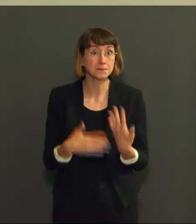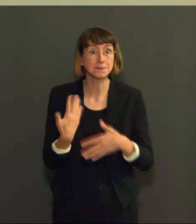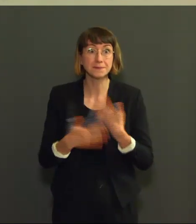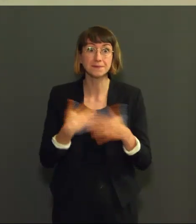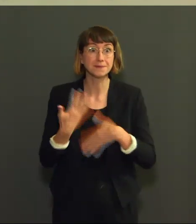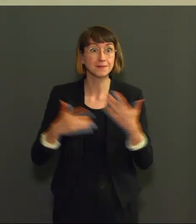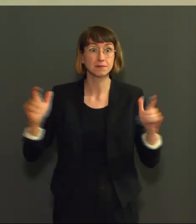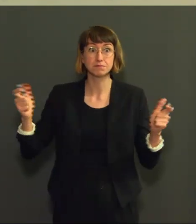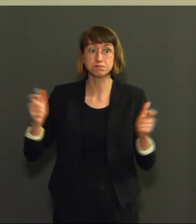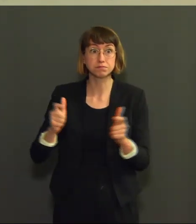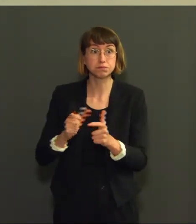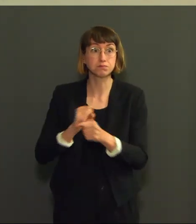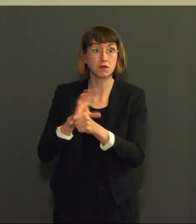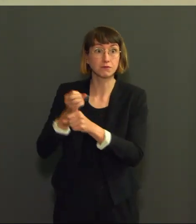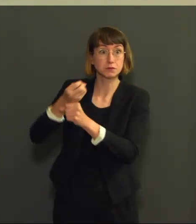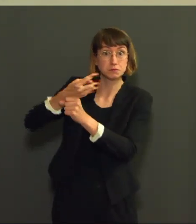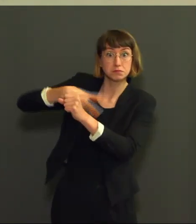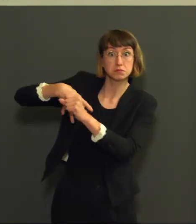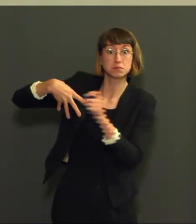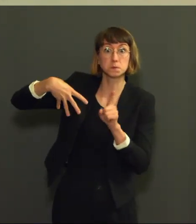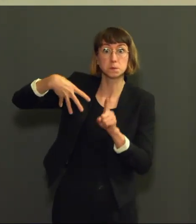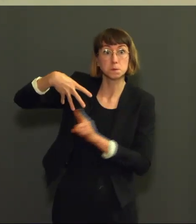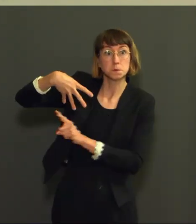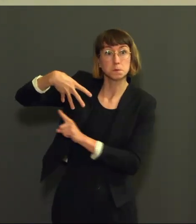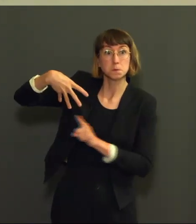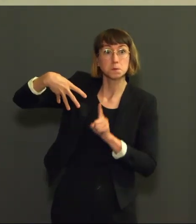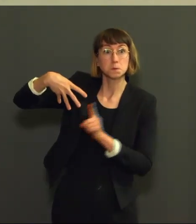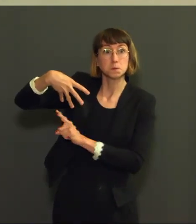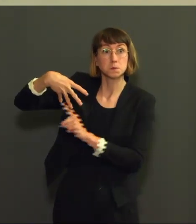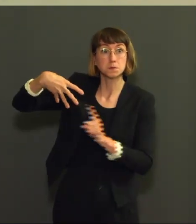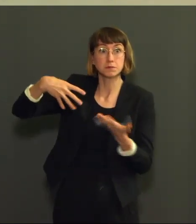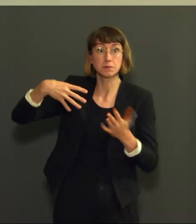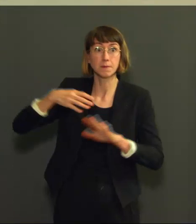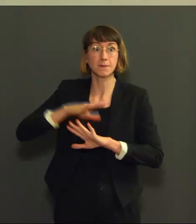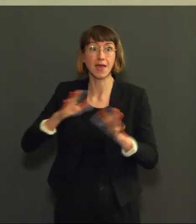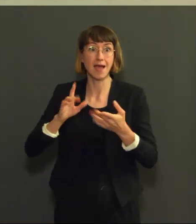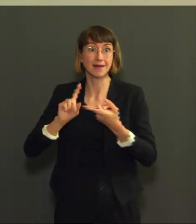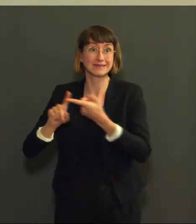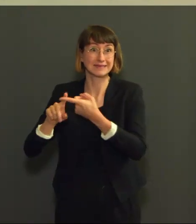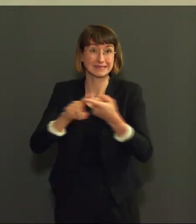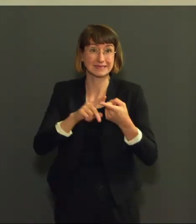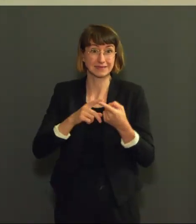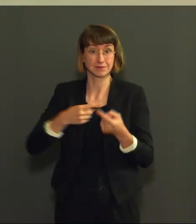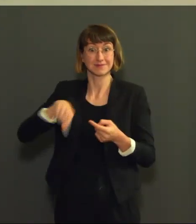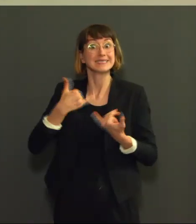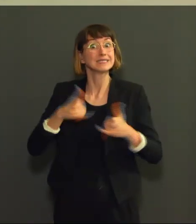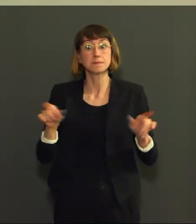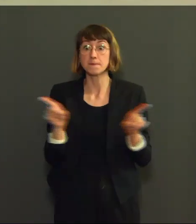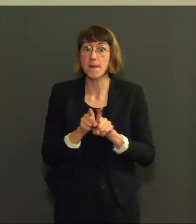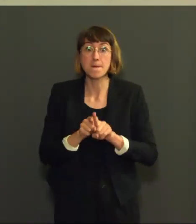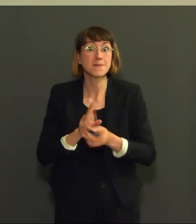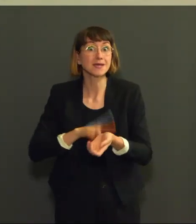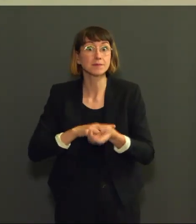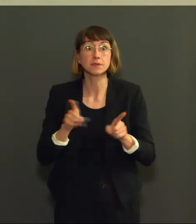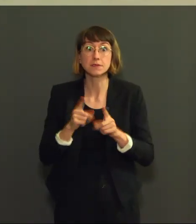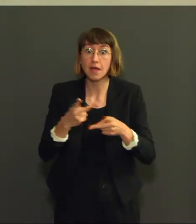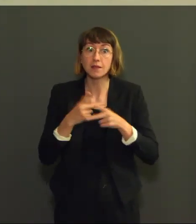des erreurs, je dirais, en contact entre les personnes, mais si nous gardons ce rythme rapide, nous pourrions atteindre